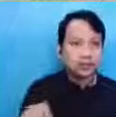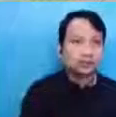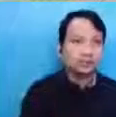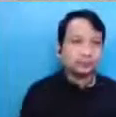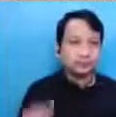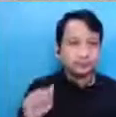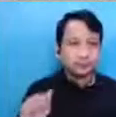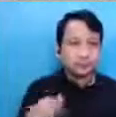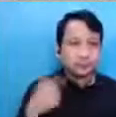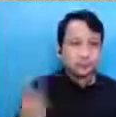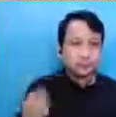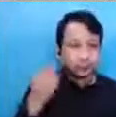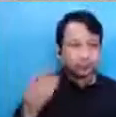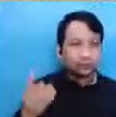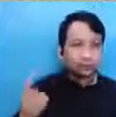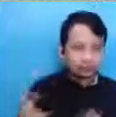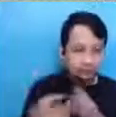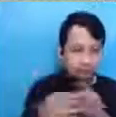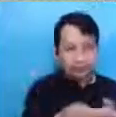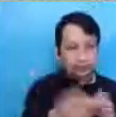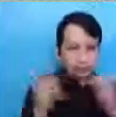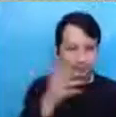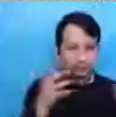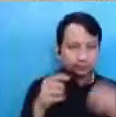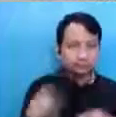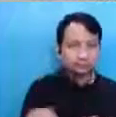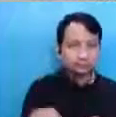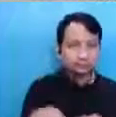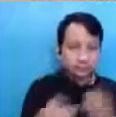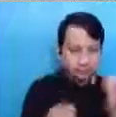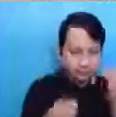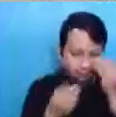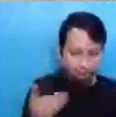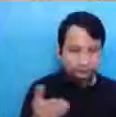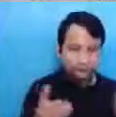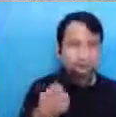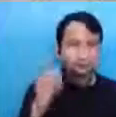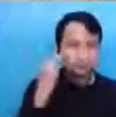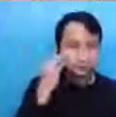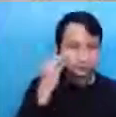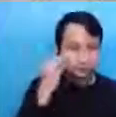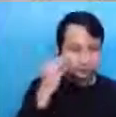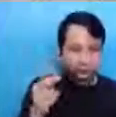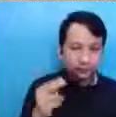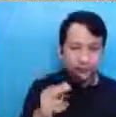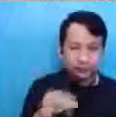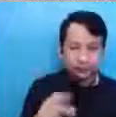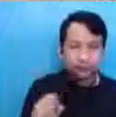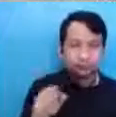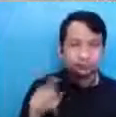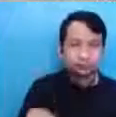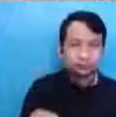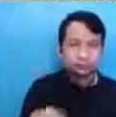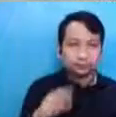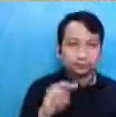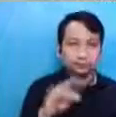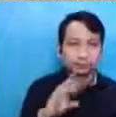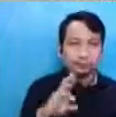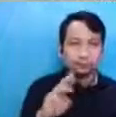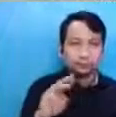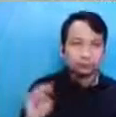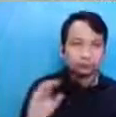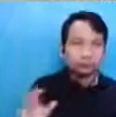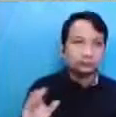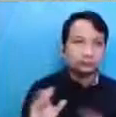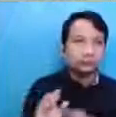At kaugnay pa rin po ng bagyong Odette, makakausap po natin sa puntong ito si Ginoong Mark Timbal, ang tagapagsalita po ng NDRRMC.